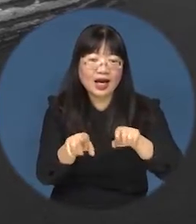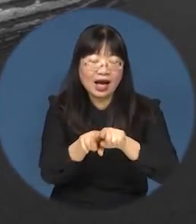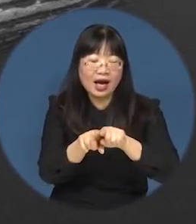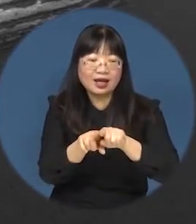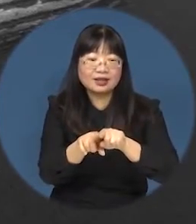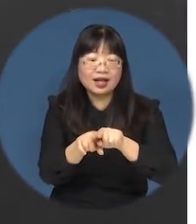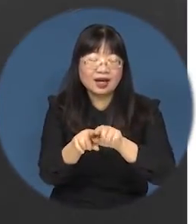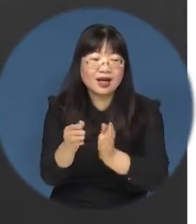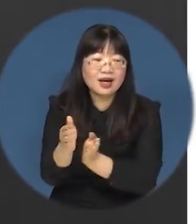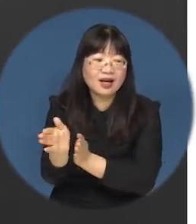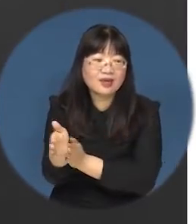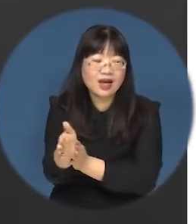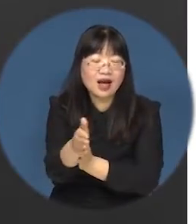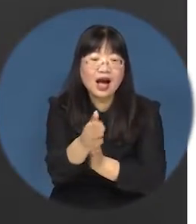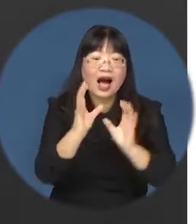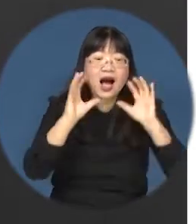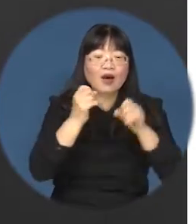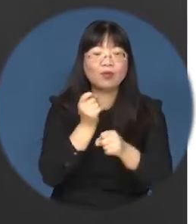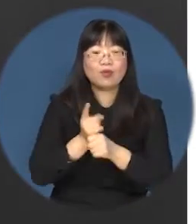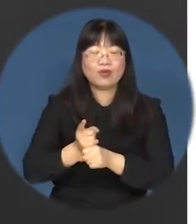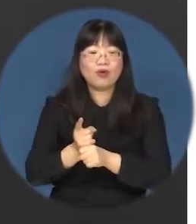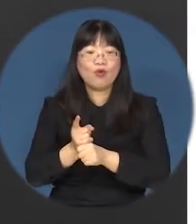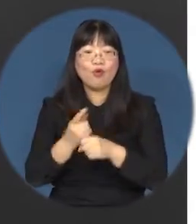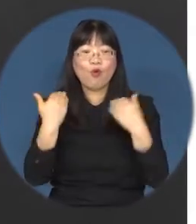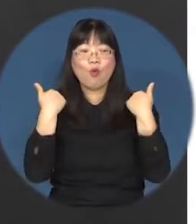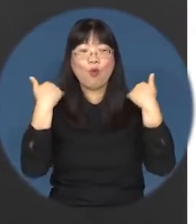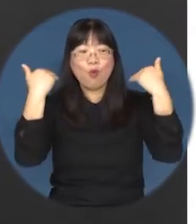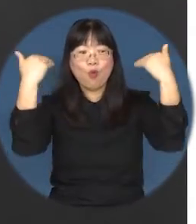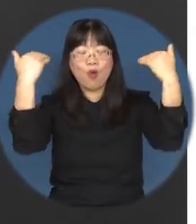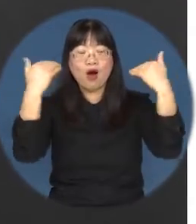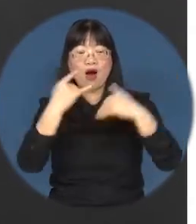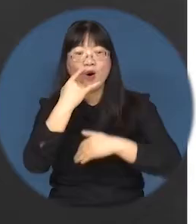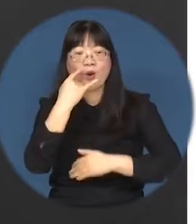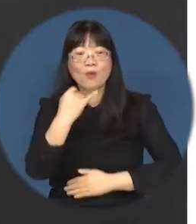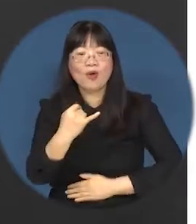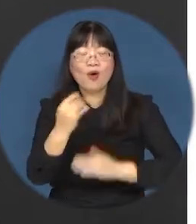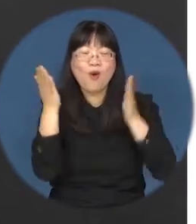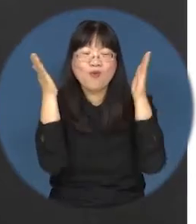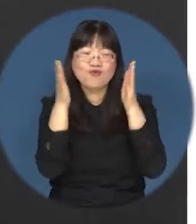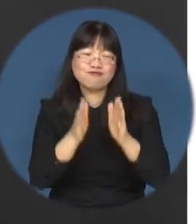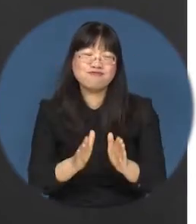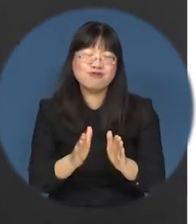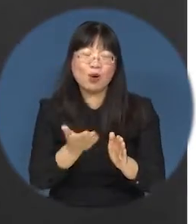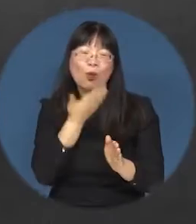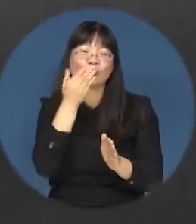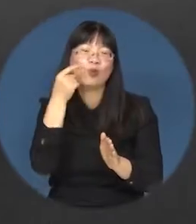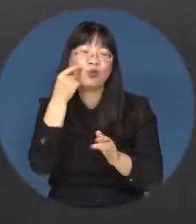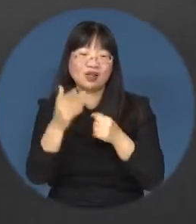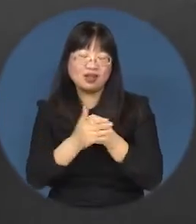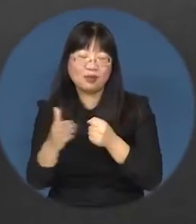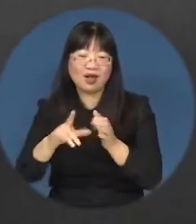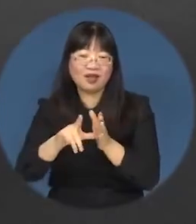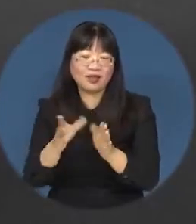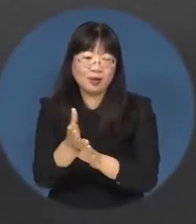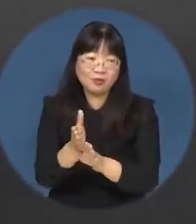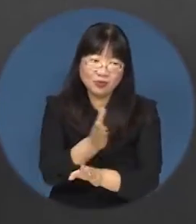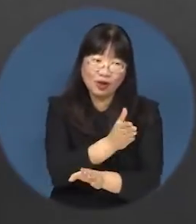같이 움직이면서 예, 그때 새끼는 벌써 커졌고 어미는 핸섬해졌죠 이제 아하, 먹지 못해.